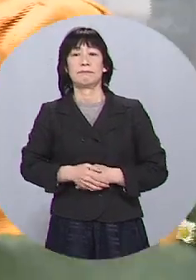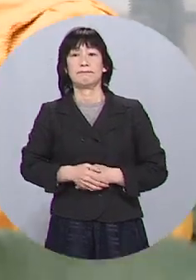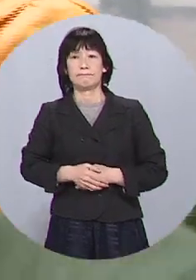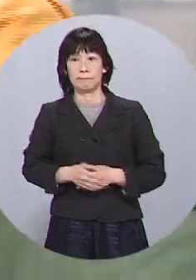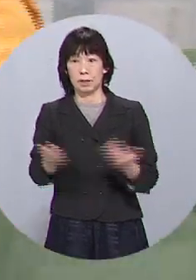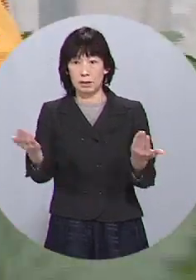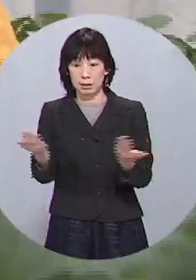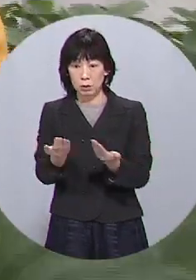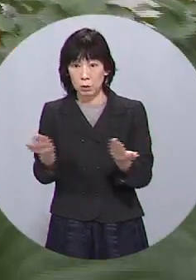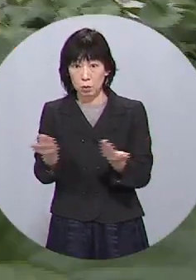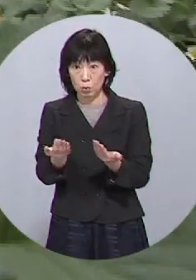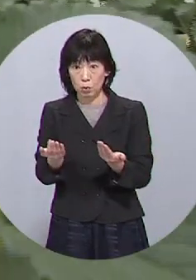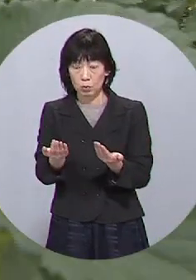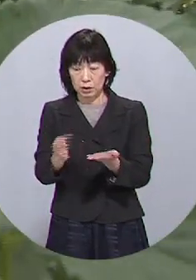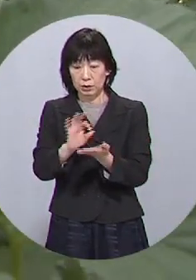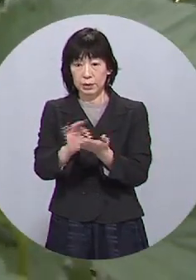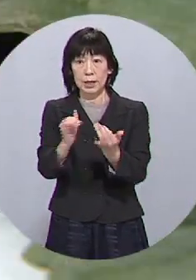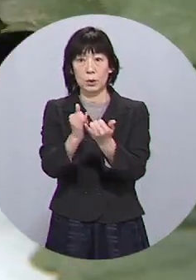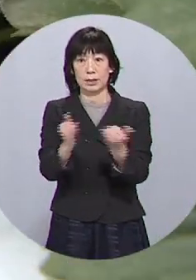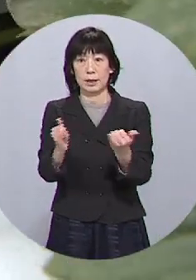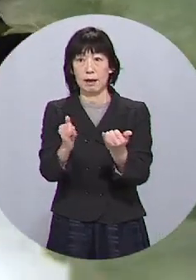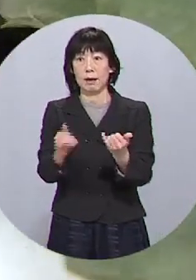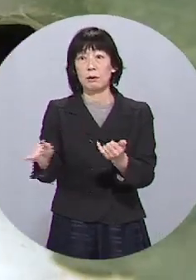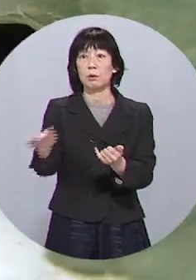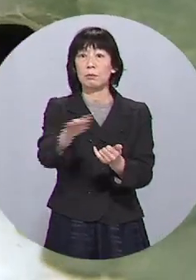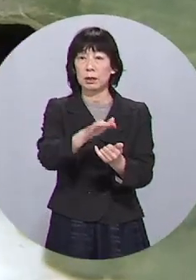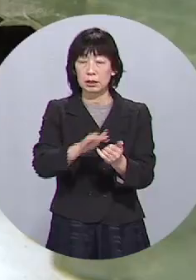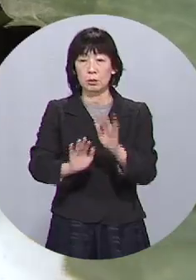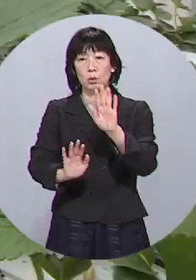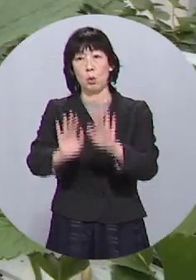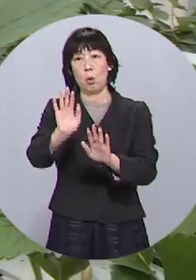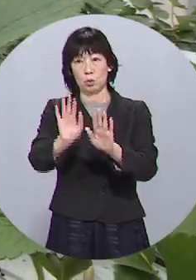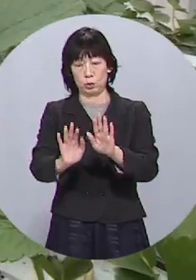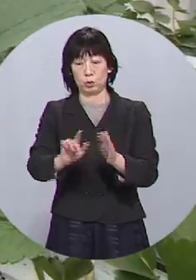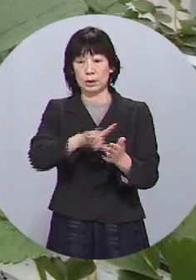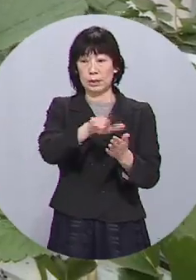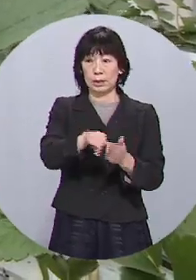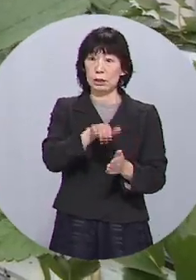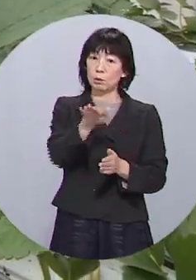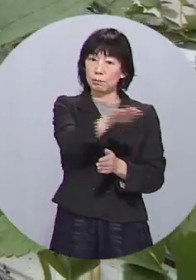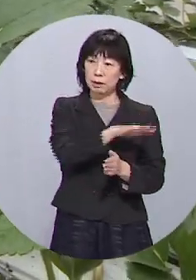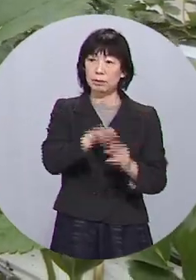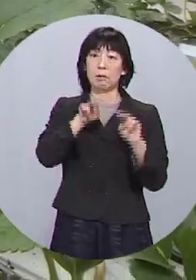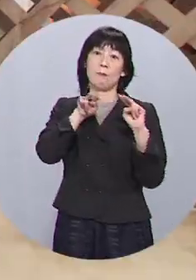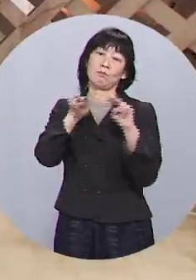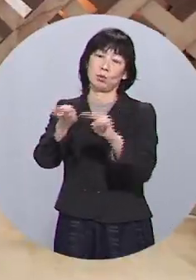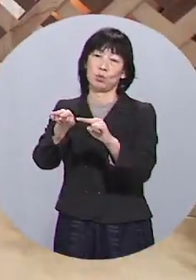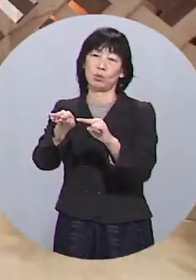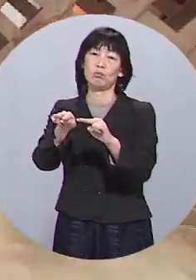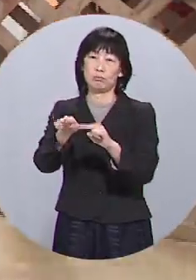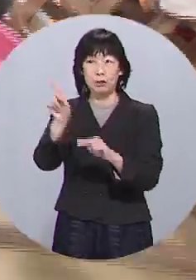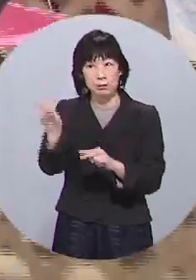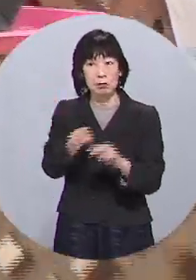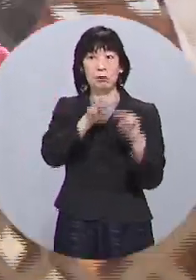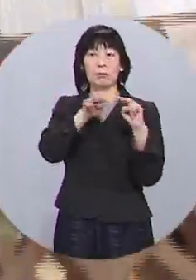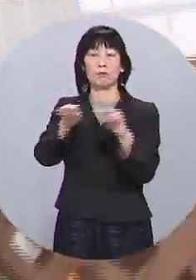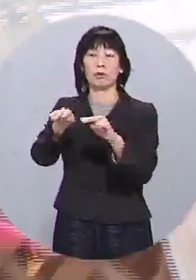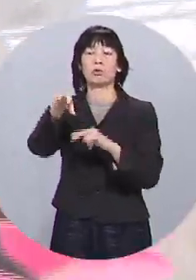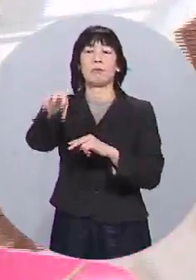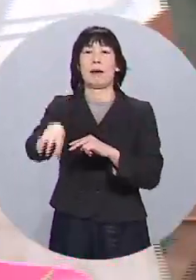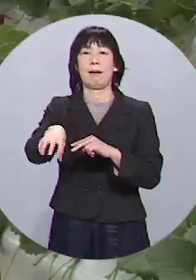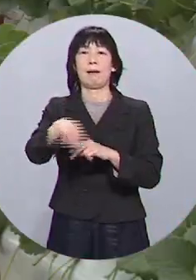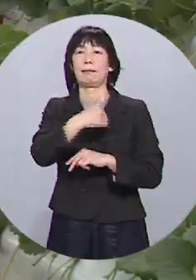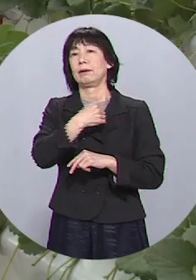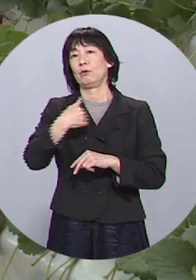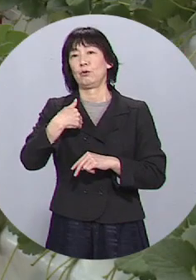作業している施設の利用者の方たちの姿が本当に自然な形で目に入る、まあ、そういう空間となっています